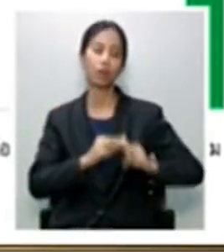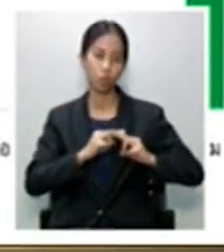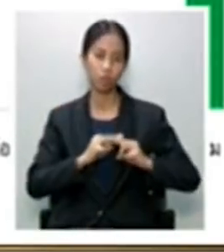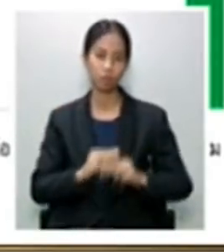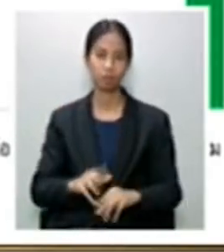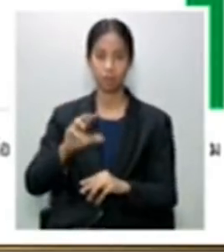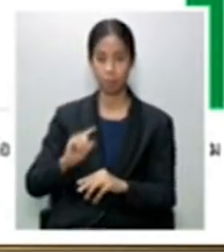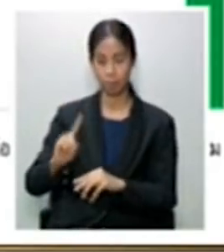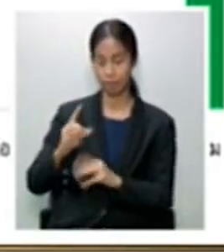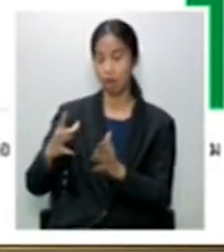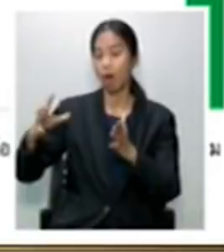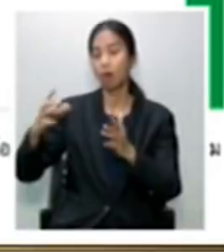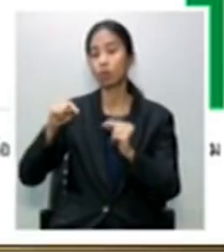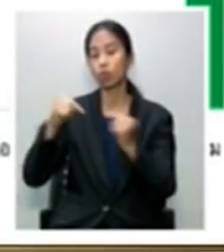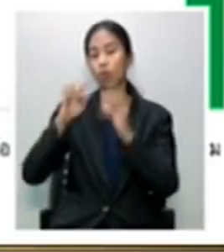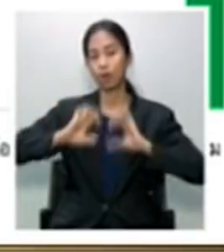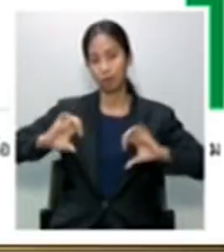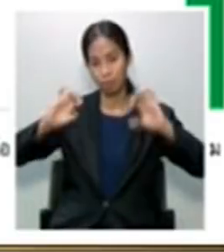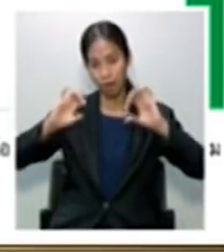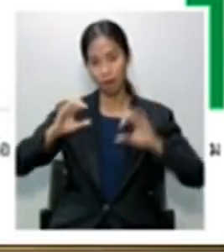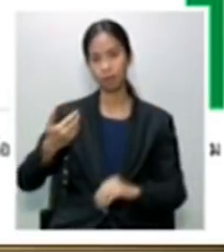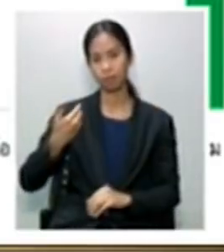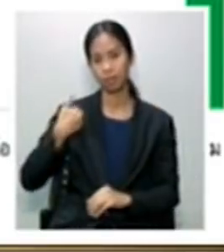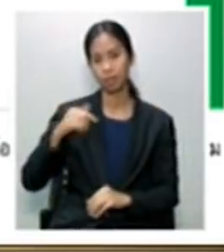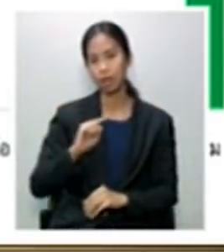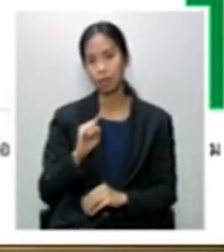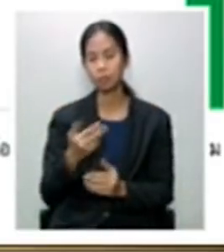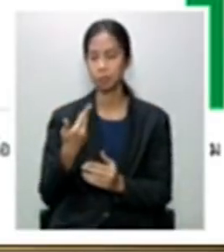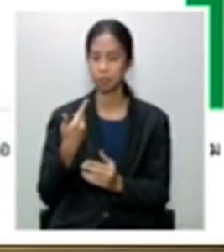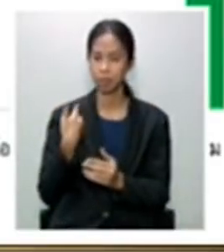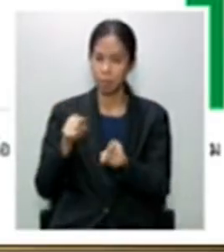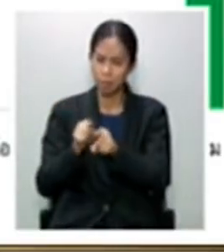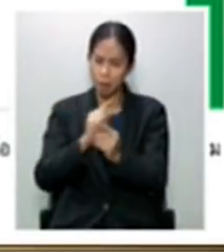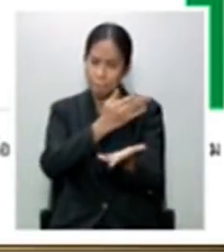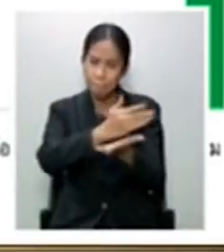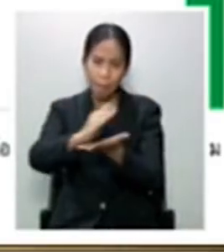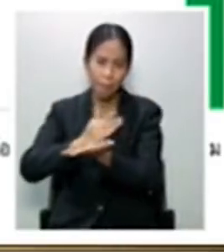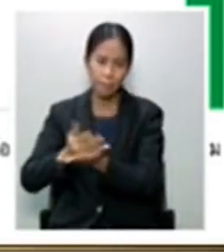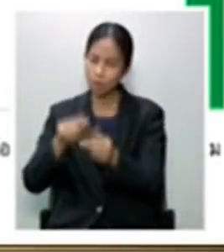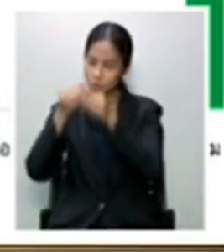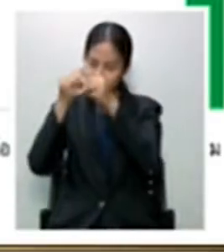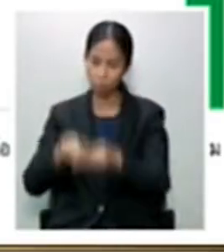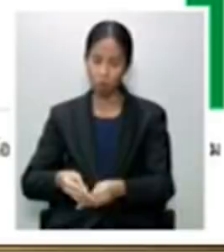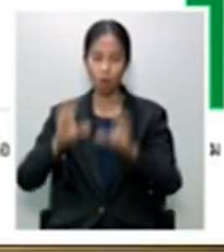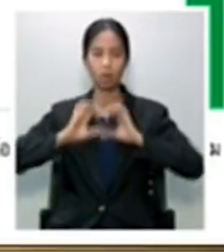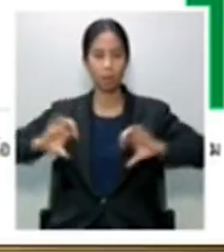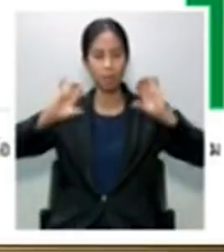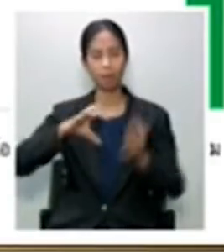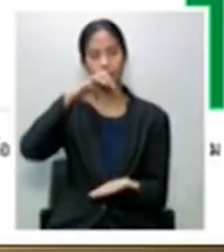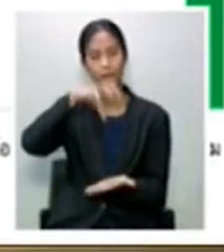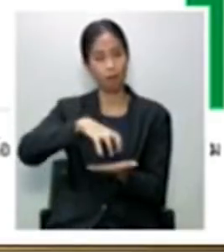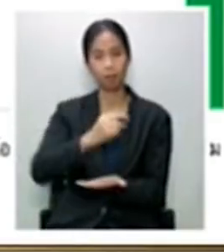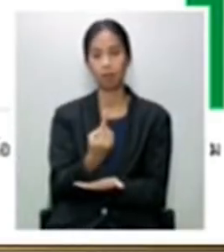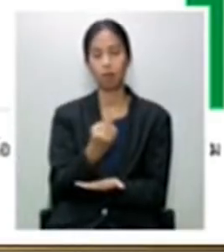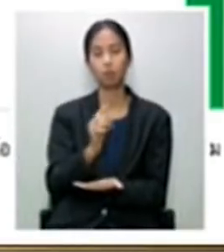31% เป็นของรัฐบาลกลางบริษัทมลรัฐแน่นอนมีการกระจายไม่ได้อยู่แค่รัฐบาลกลางแล้วไปถูท้องถิ่นด้วยที่สำคั